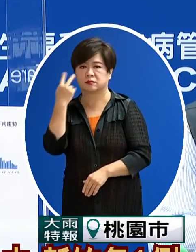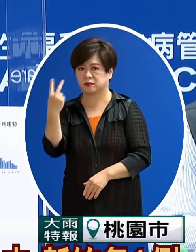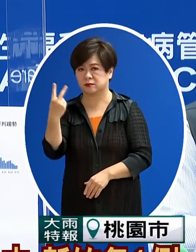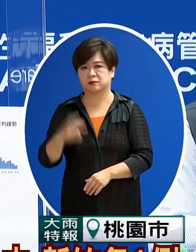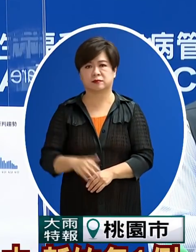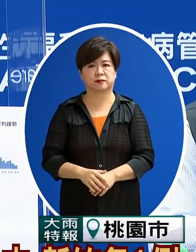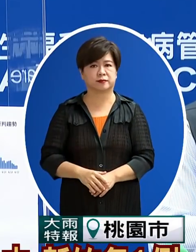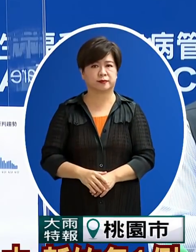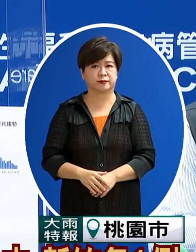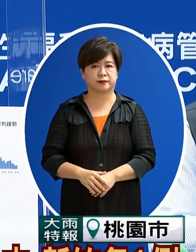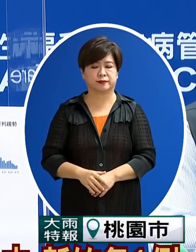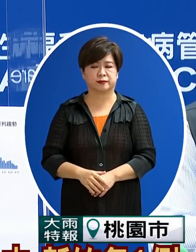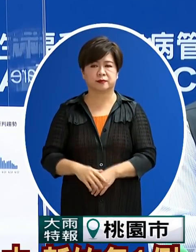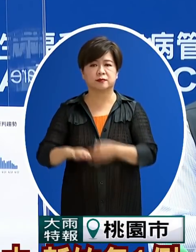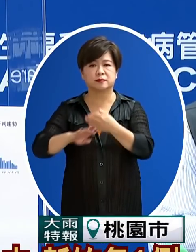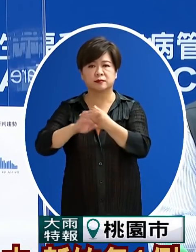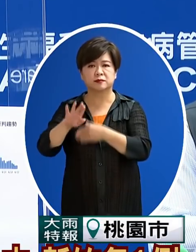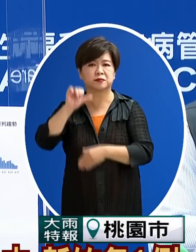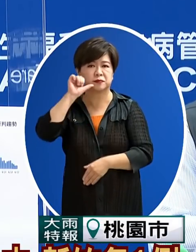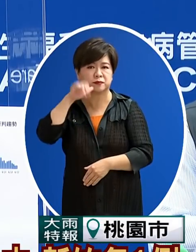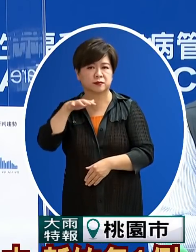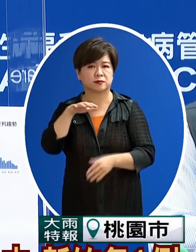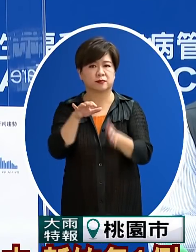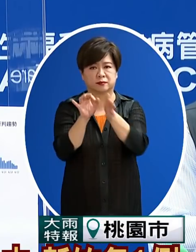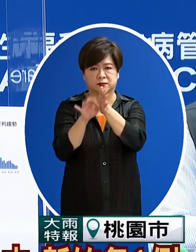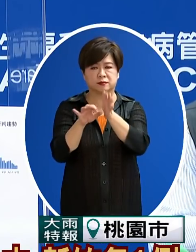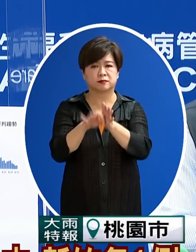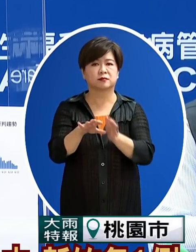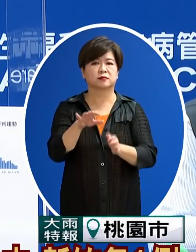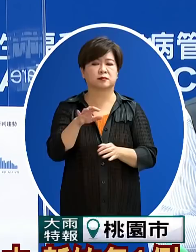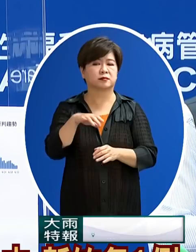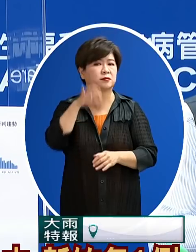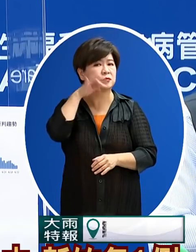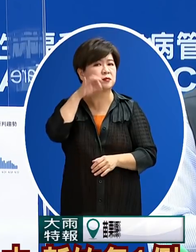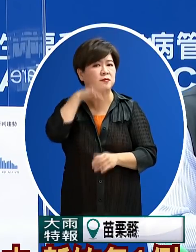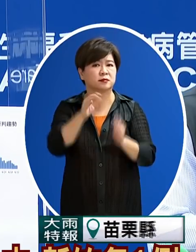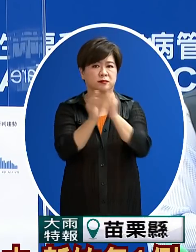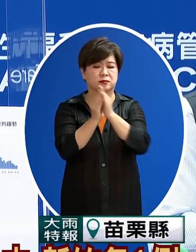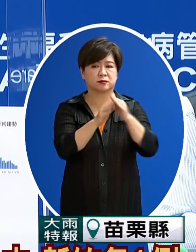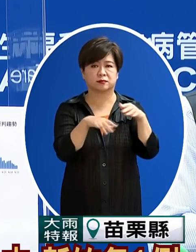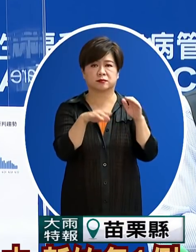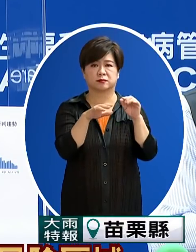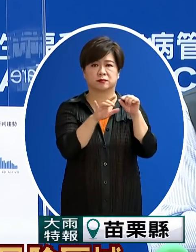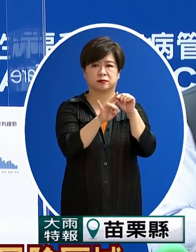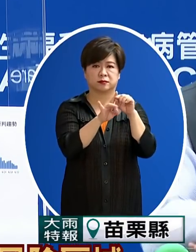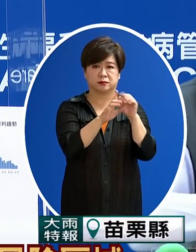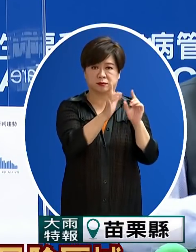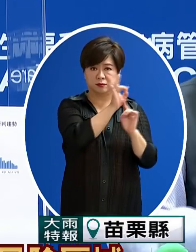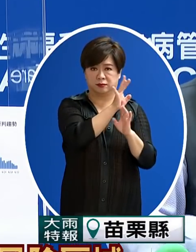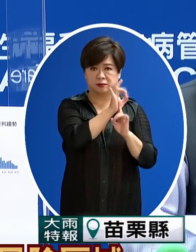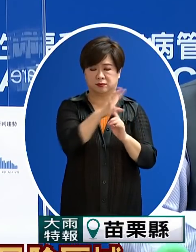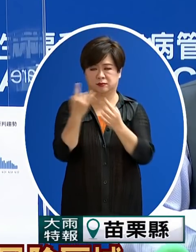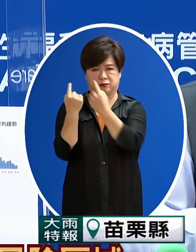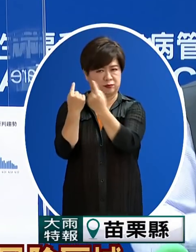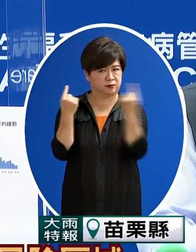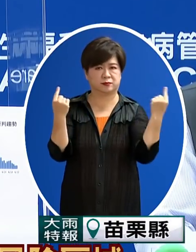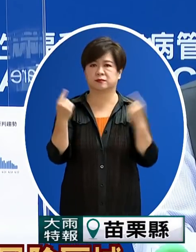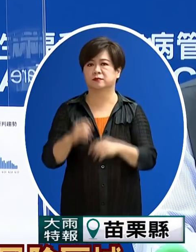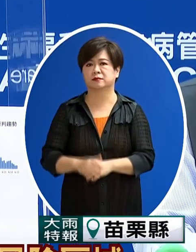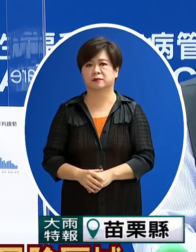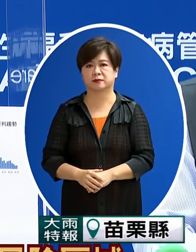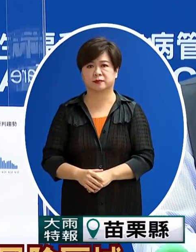2例，那剩下是苗栗、彰化、桃园、台中、新竹各1例。那可以说现